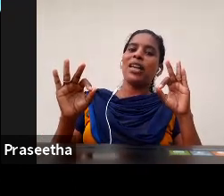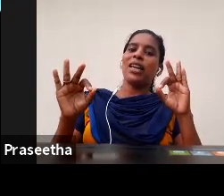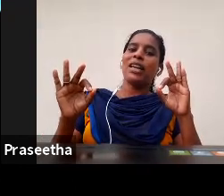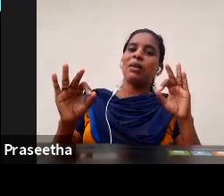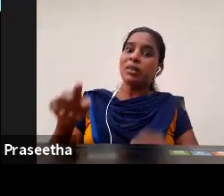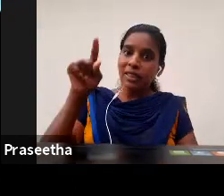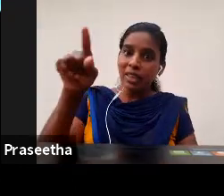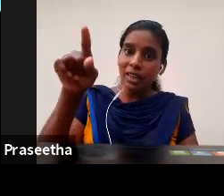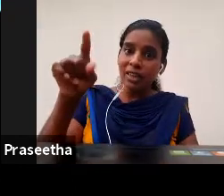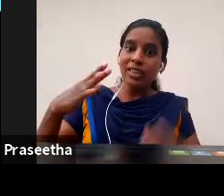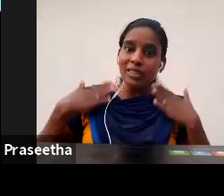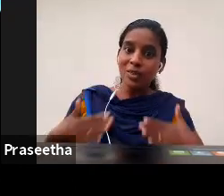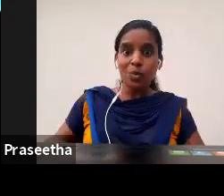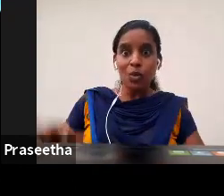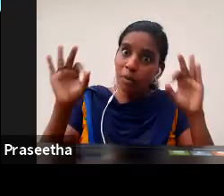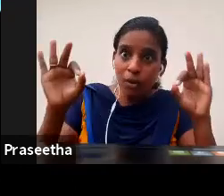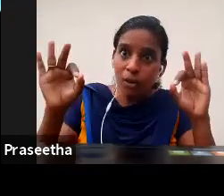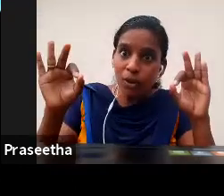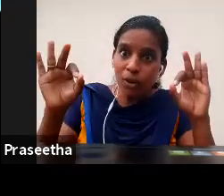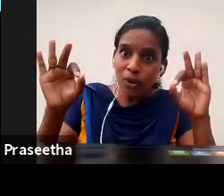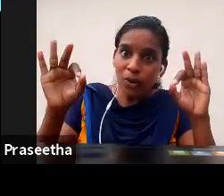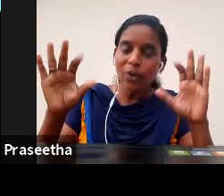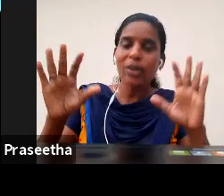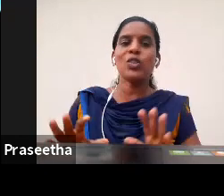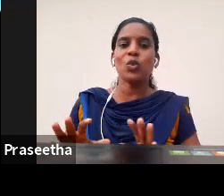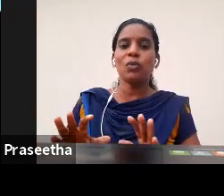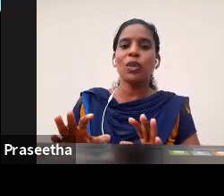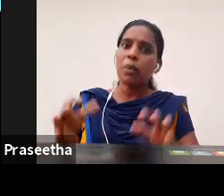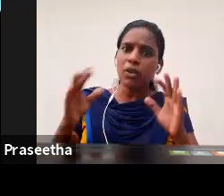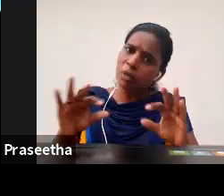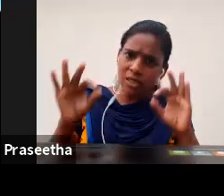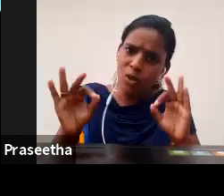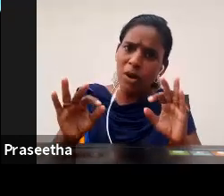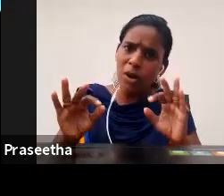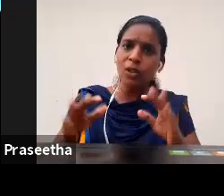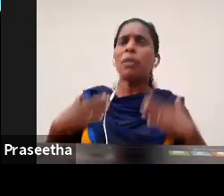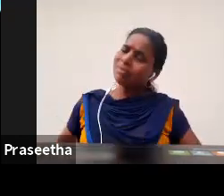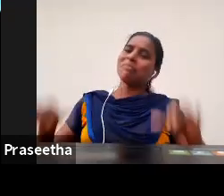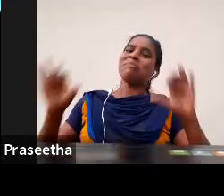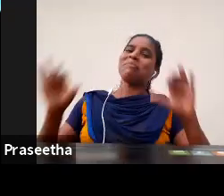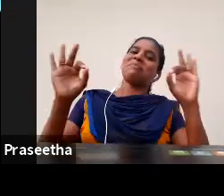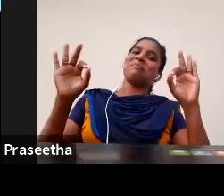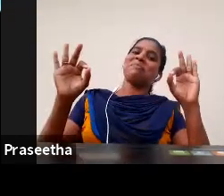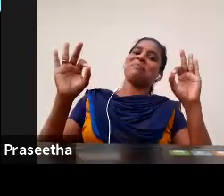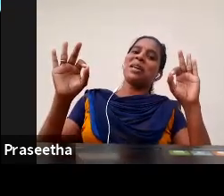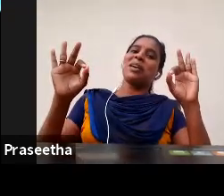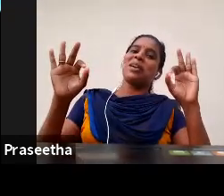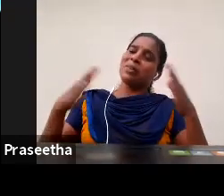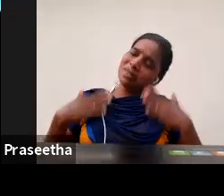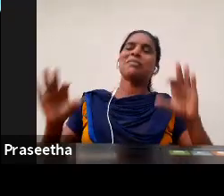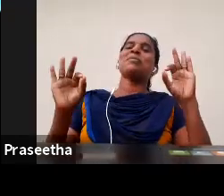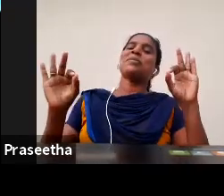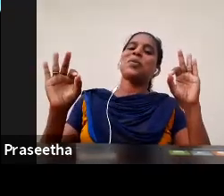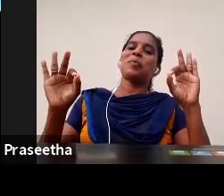മാറി, നിങ്ങൾക്ക് സുഖമാണോ എന്ന ചോദ്യം വന്നു. അപ്പൊ അവർക്ക് മനസ്സിലാവും സുഖമാണോ, ഇങ്ങനെ